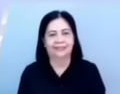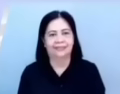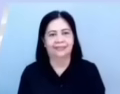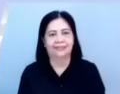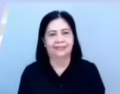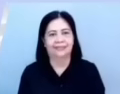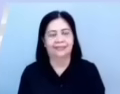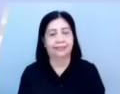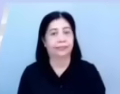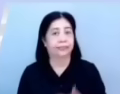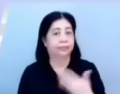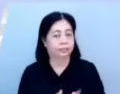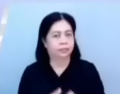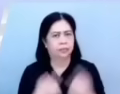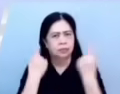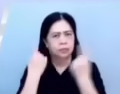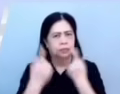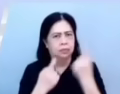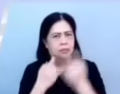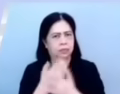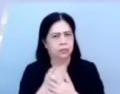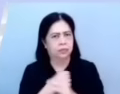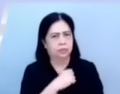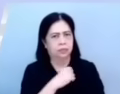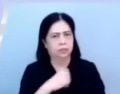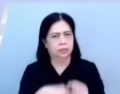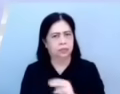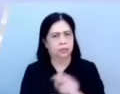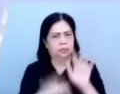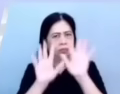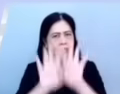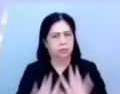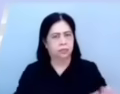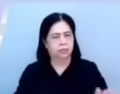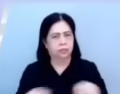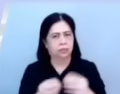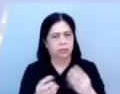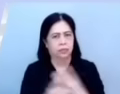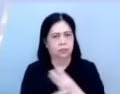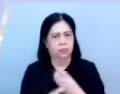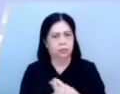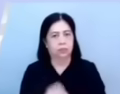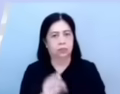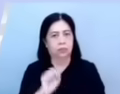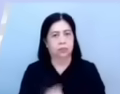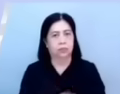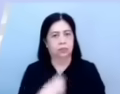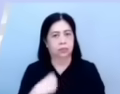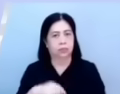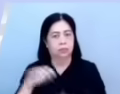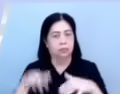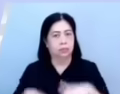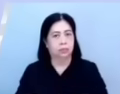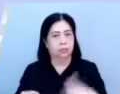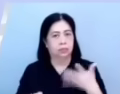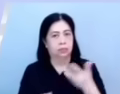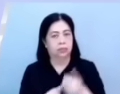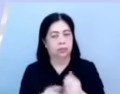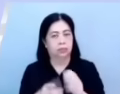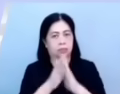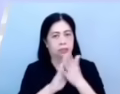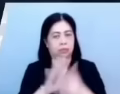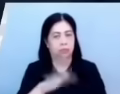Samantala, nababahala raw ang mga foreign minister ng ASEAN sa tumitinding tensyon sa South China Sea na posibleng makaapekto sa kapayapaan sa